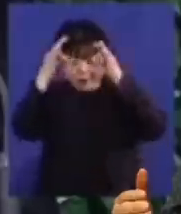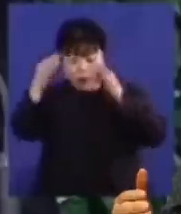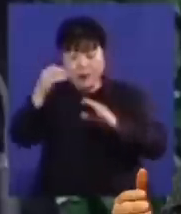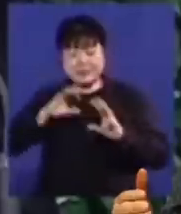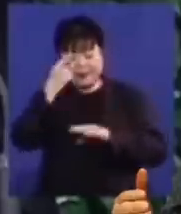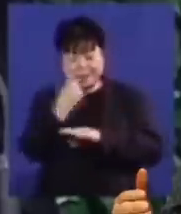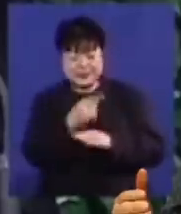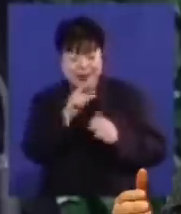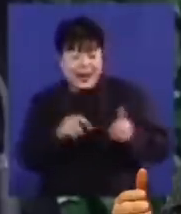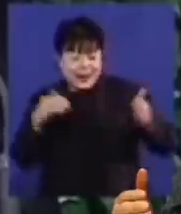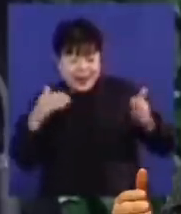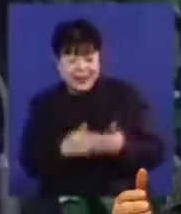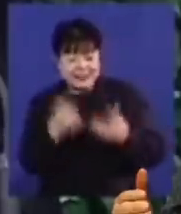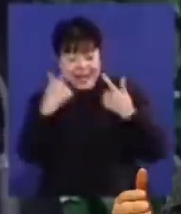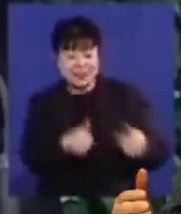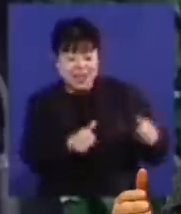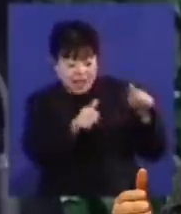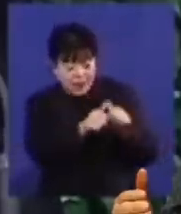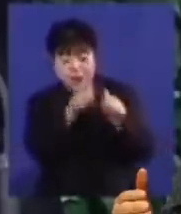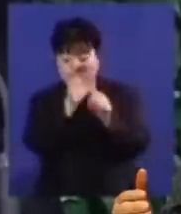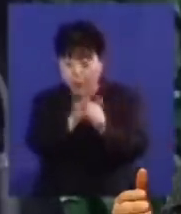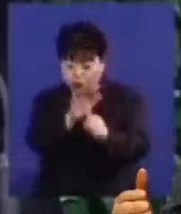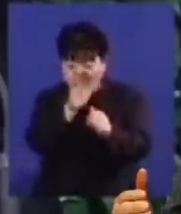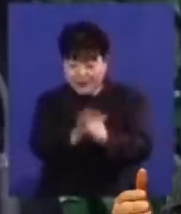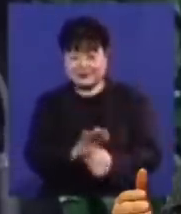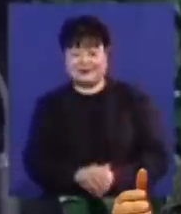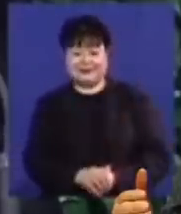세상 끝날까지 항상 너와 같이 하겠노라.